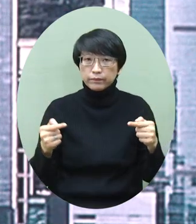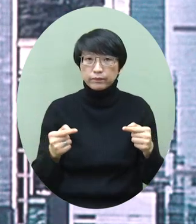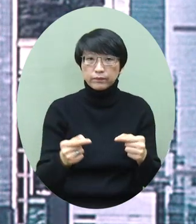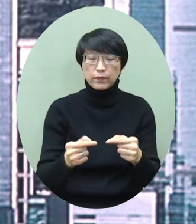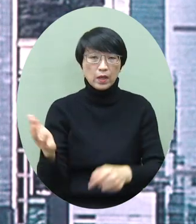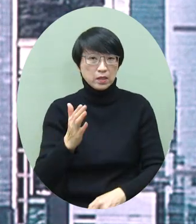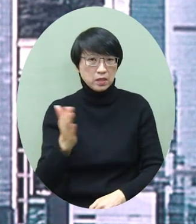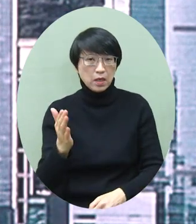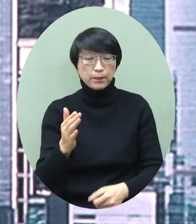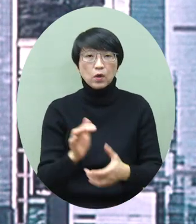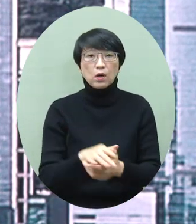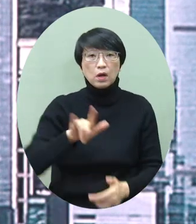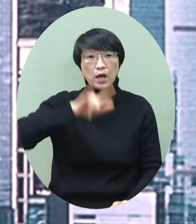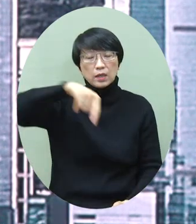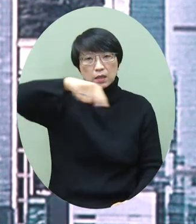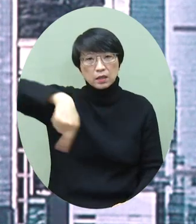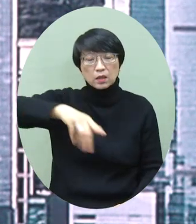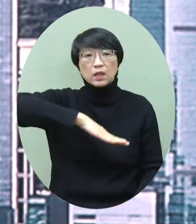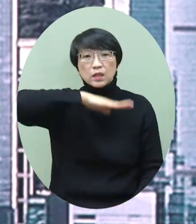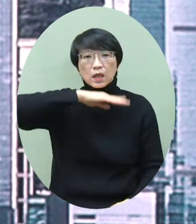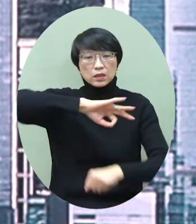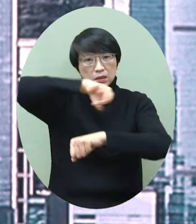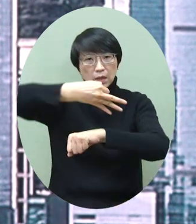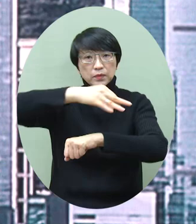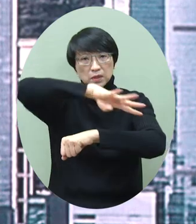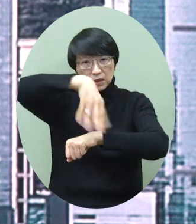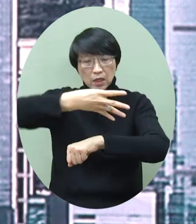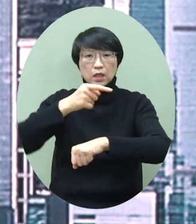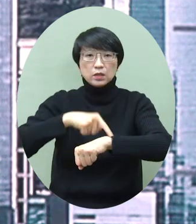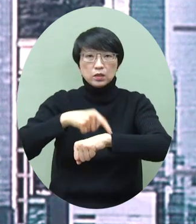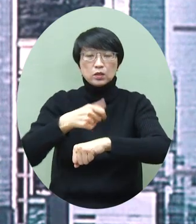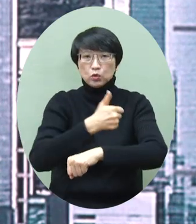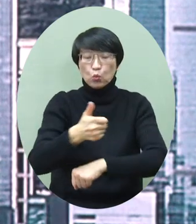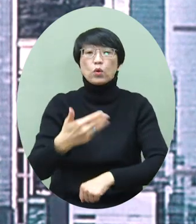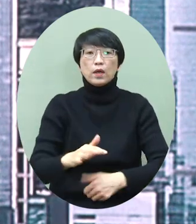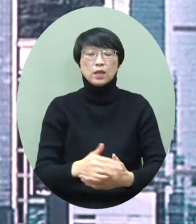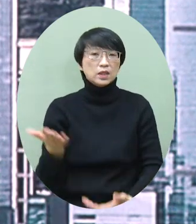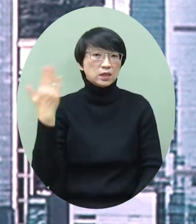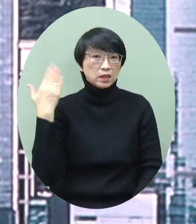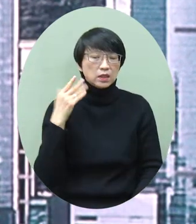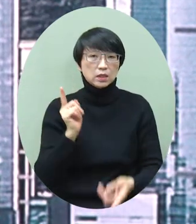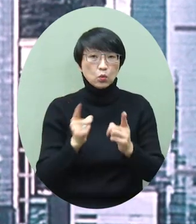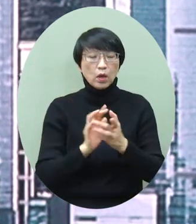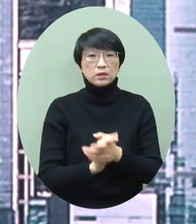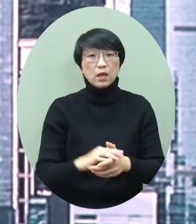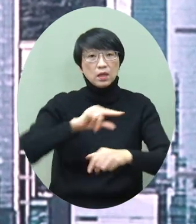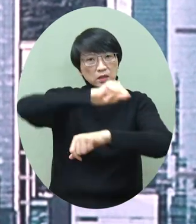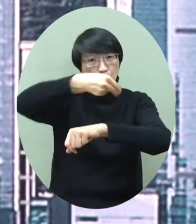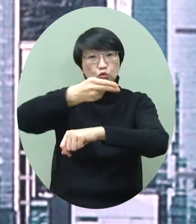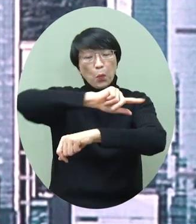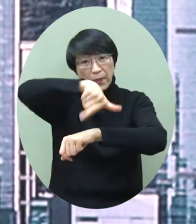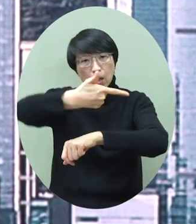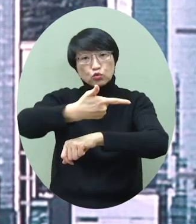咧係大約需要喺機場逗留3至4小時嘅。以往咧一般咧可能都係7至8小時咁